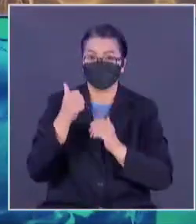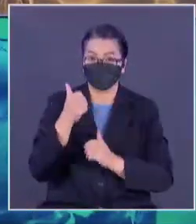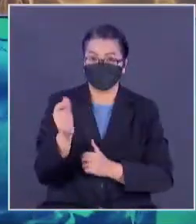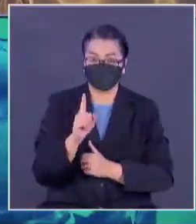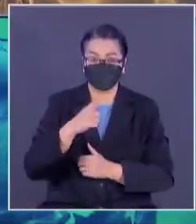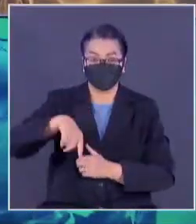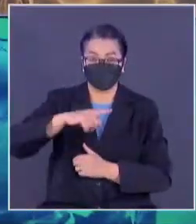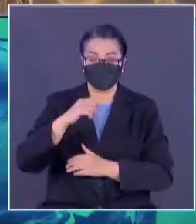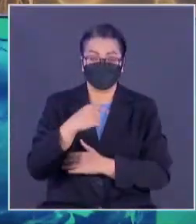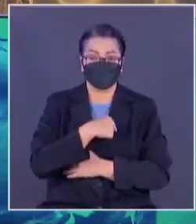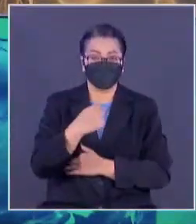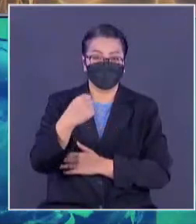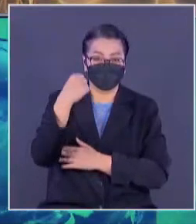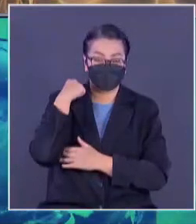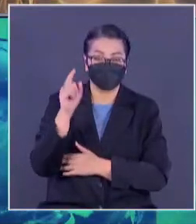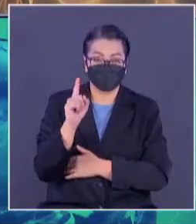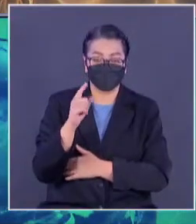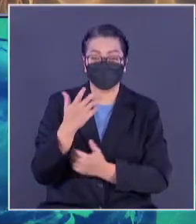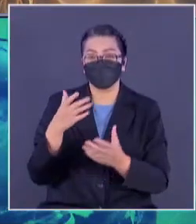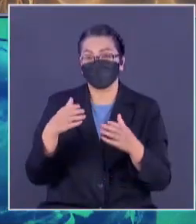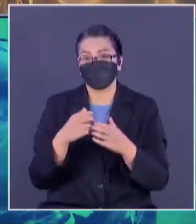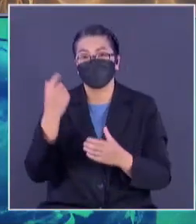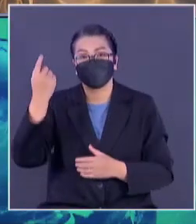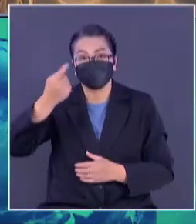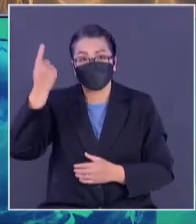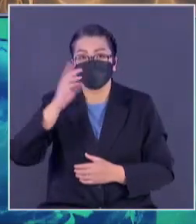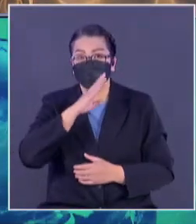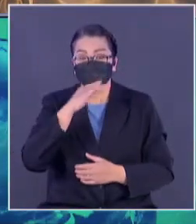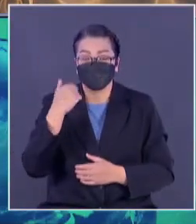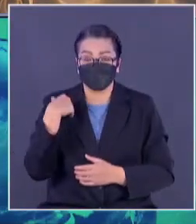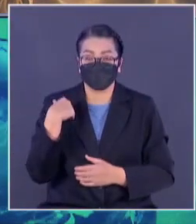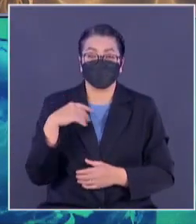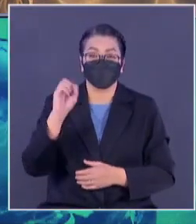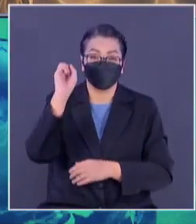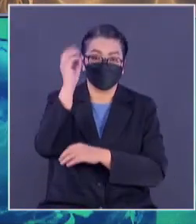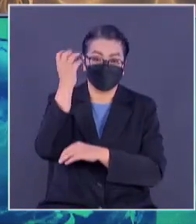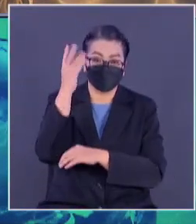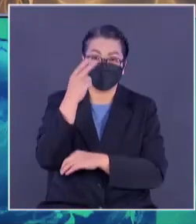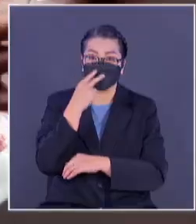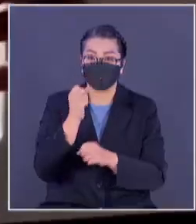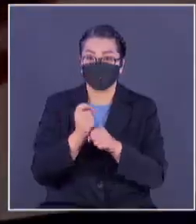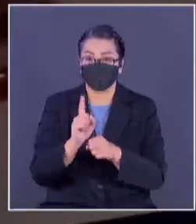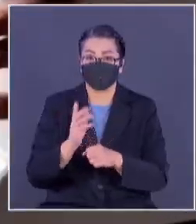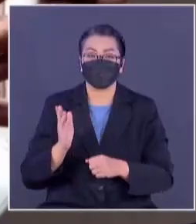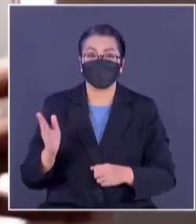พื่อสร้างความมั่นใจให้กับพี่น้องประชาชนรวมทั้งนักท่องเที่ยวหากมีกรณีเหตุฉุกเฉินเกิดขึ้นค่ะ